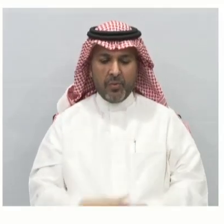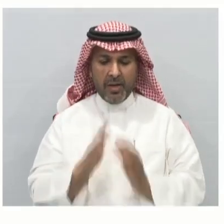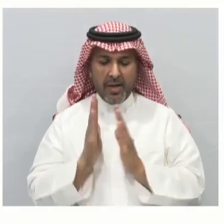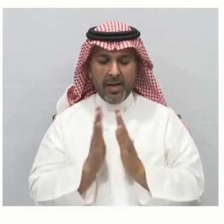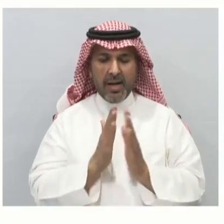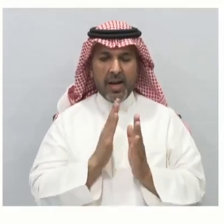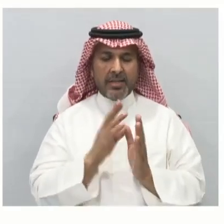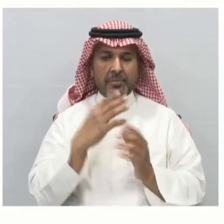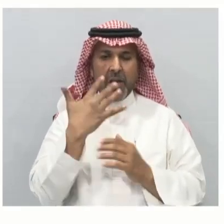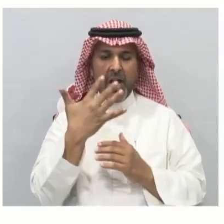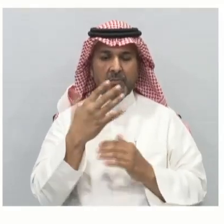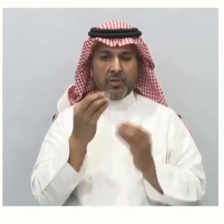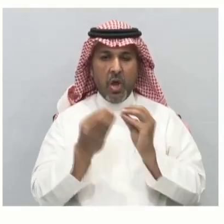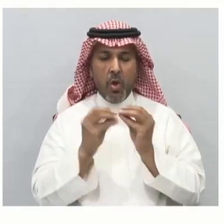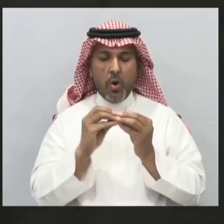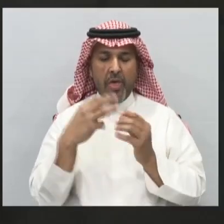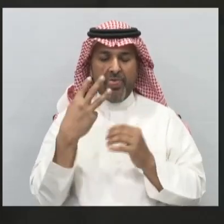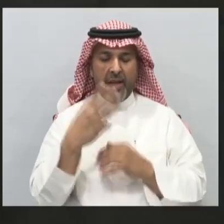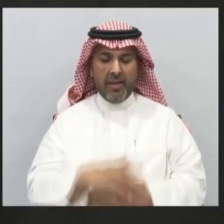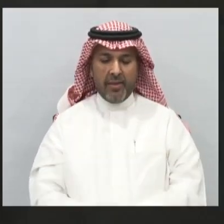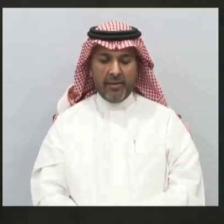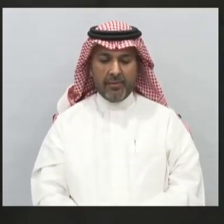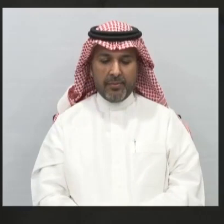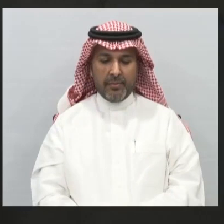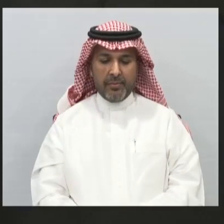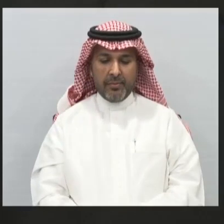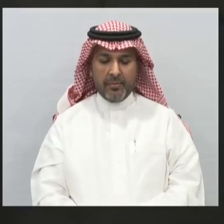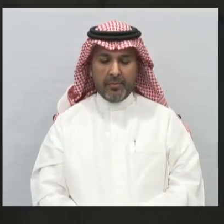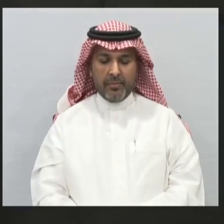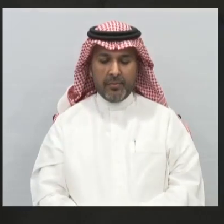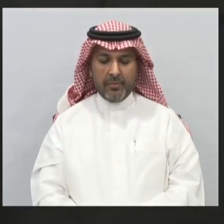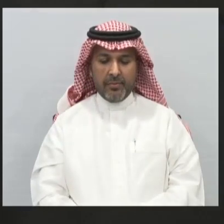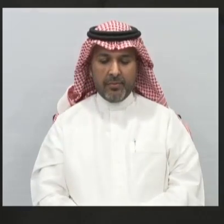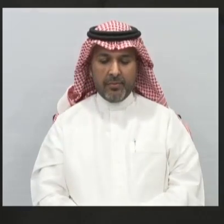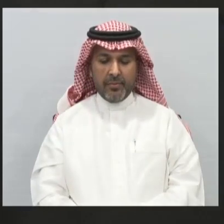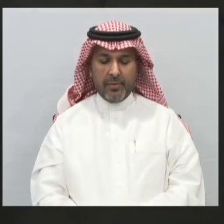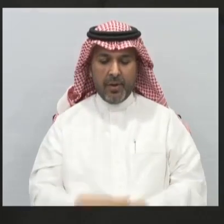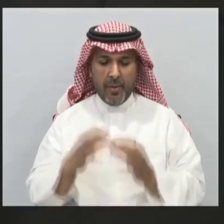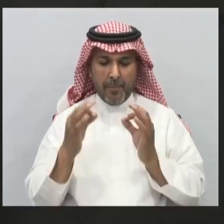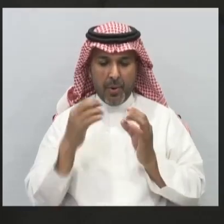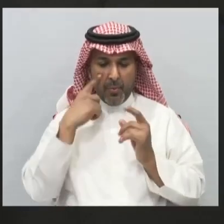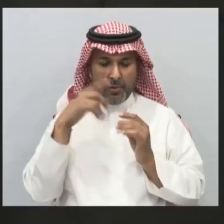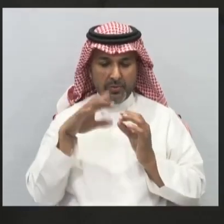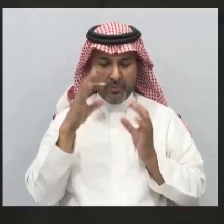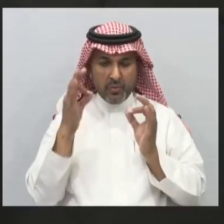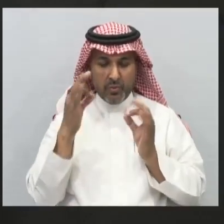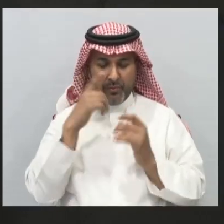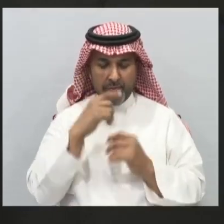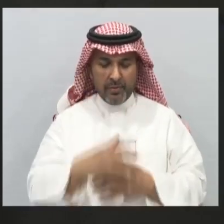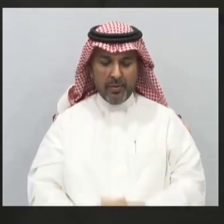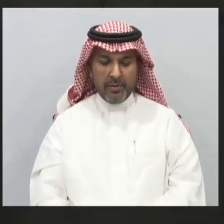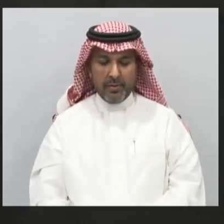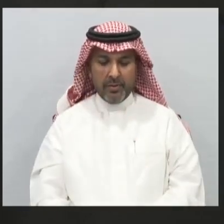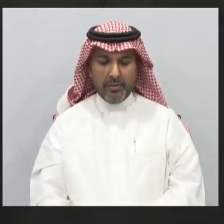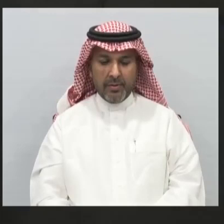تظلل منها ثلاثه لاحظ ان كيف الشغل جدا دقيق مع ان عندنا نماذج ولكن